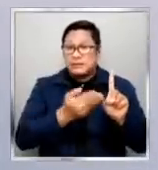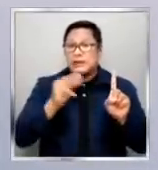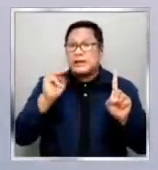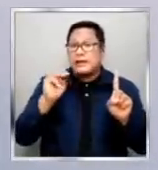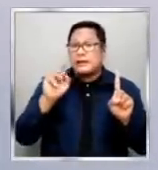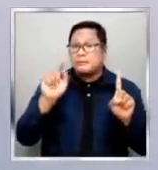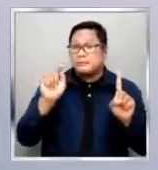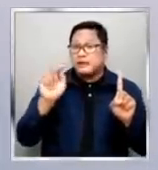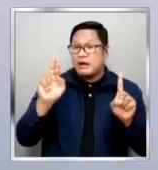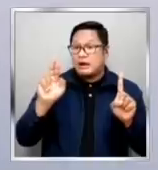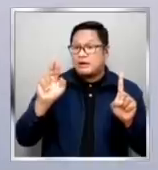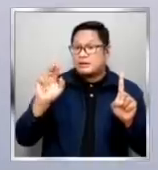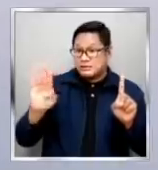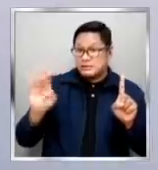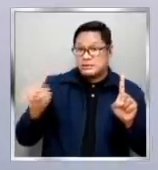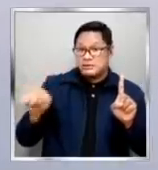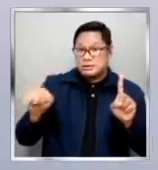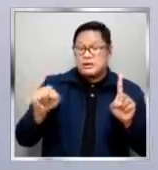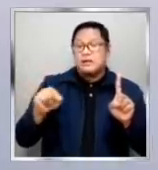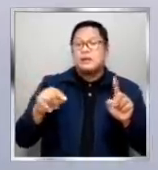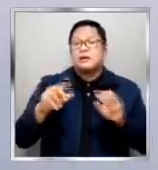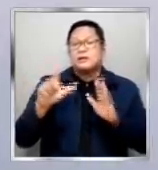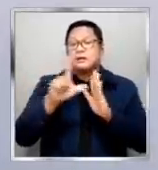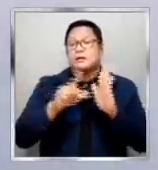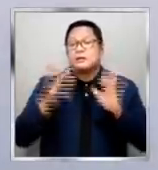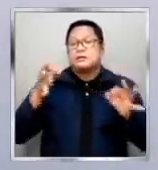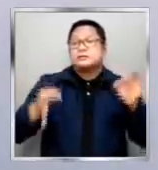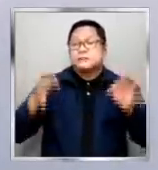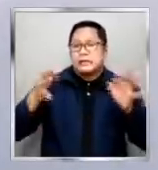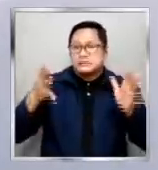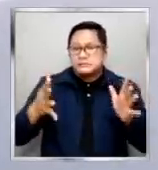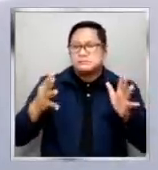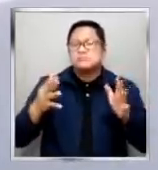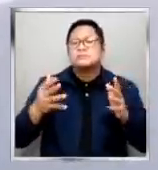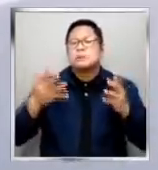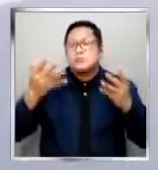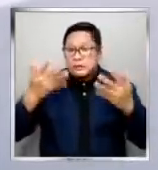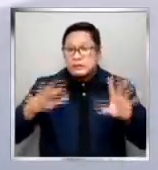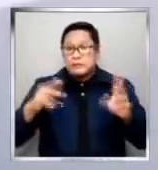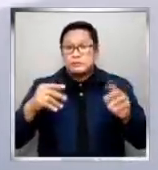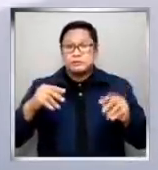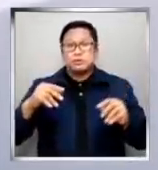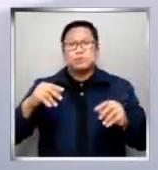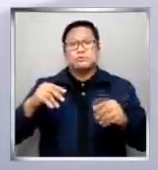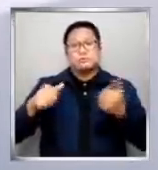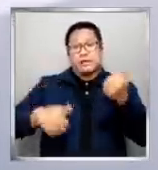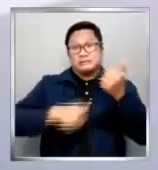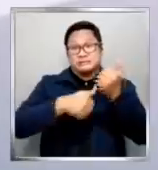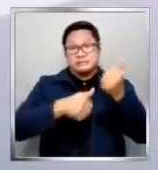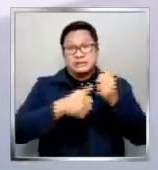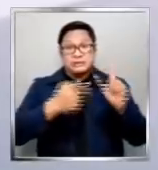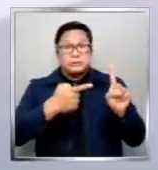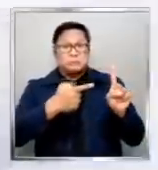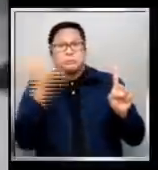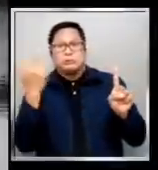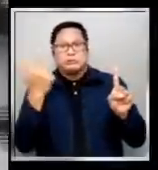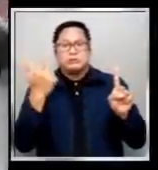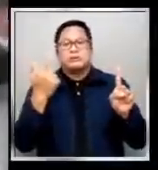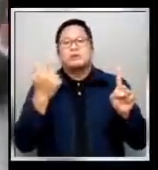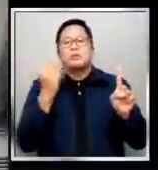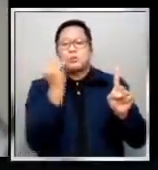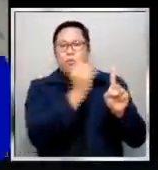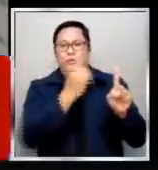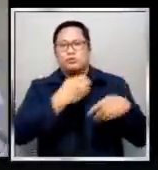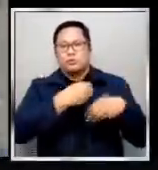Maria Theresa Abadilla matapos barilin ang kanyang clerk sa loob ng sarili niyang opisina. Base